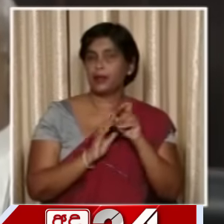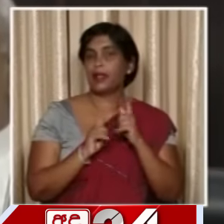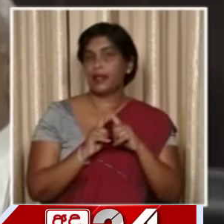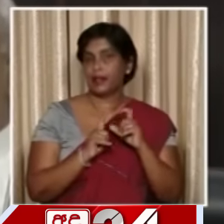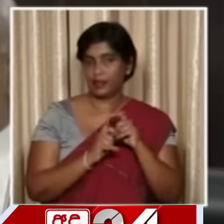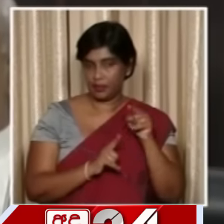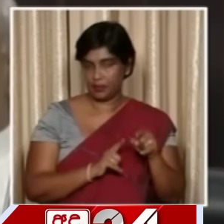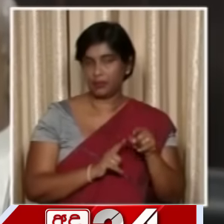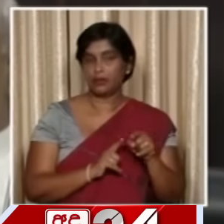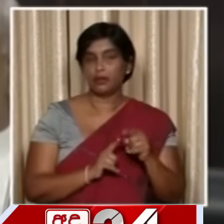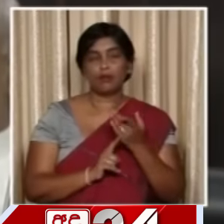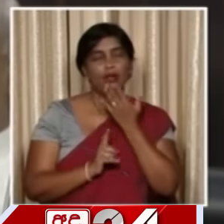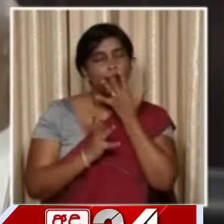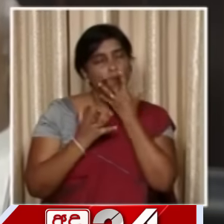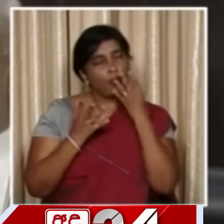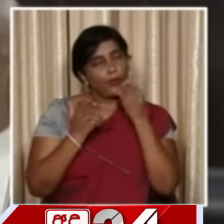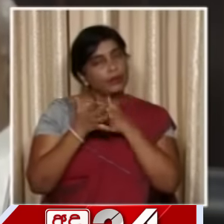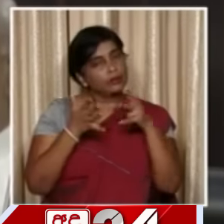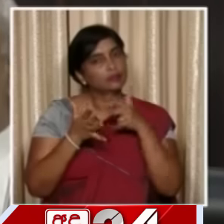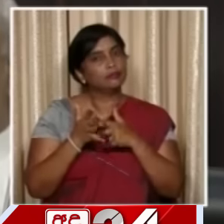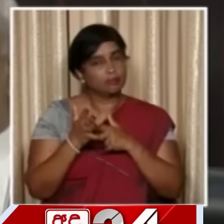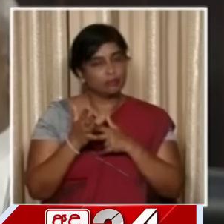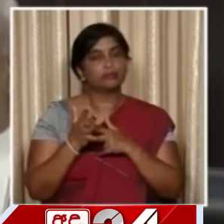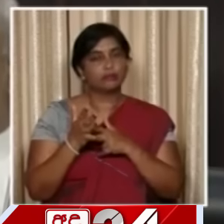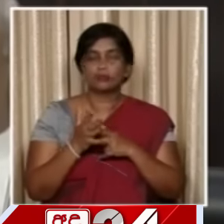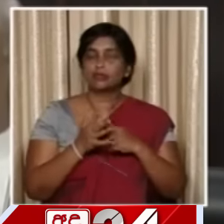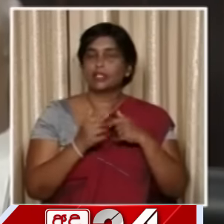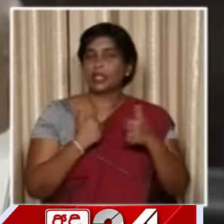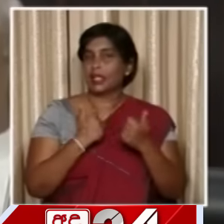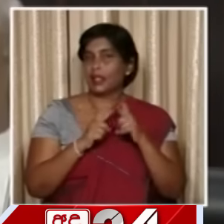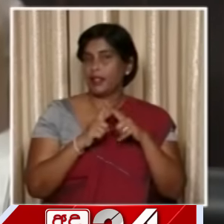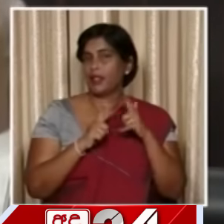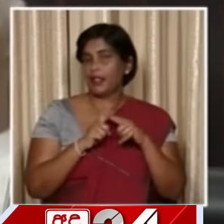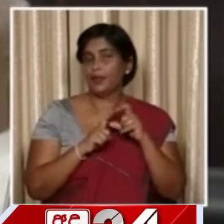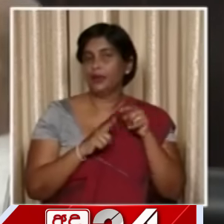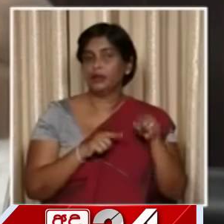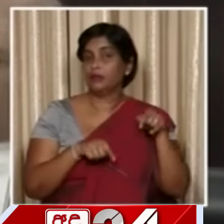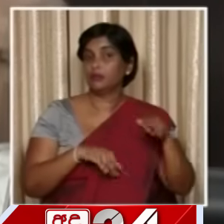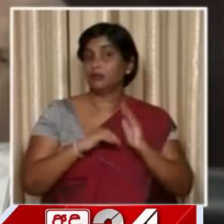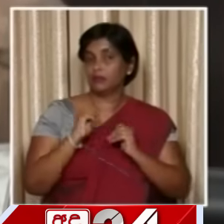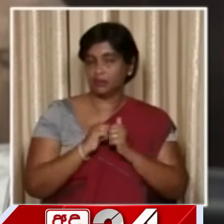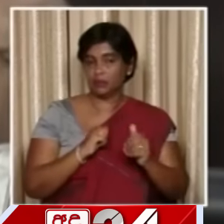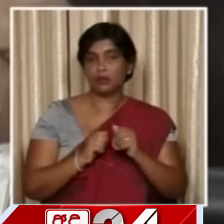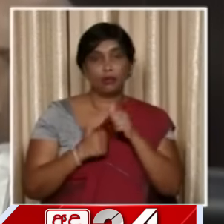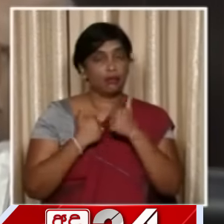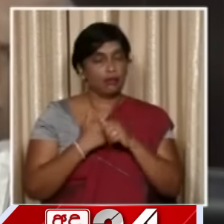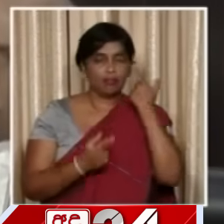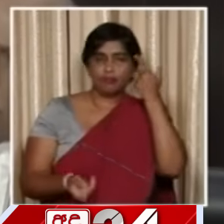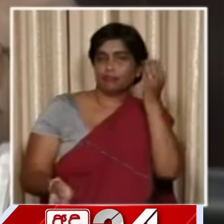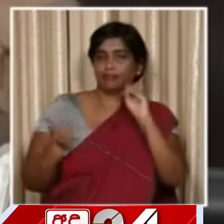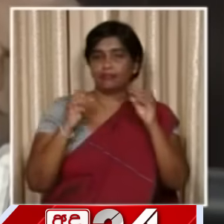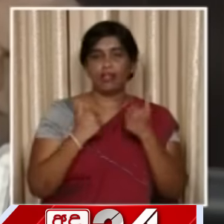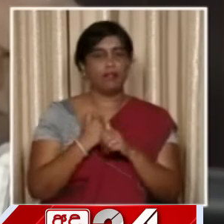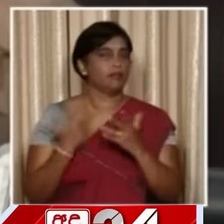ක්‍රමයක්. කටපාඩම් කරන්නත් කරනානම් බිහි කරන අධ්‍යාපන ක්‍රමයක්. මේ ක්‍රමය යටතේ නිර්මාණශීලීන් බිහිවන්නේ